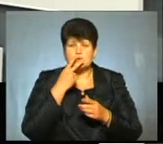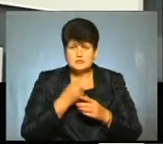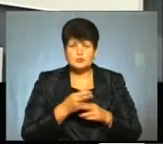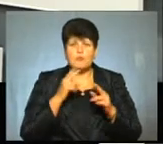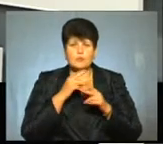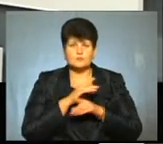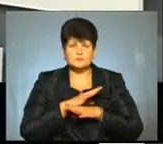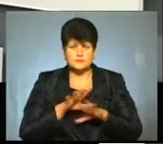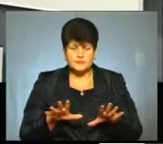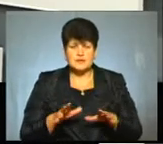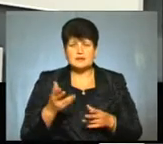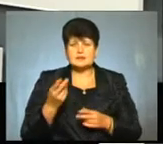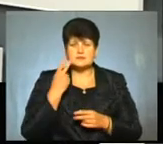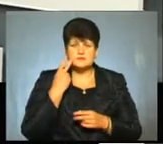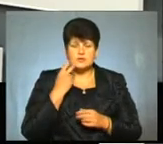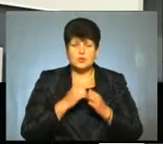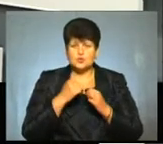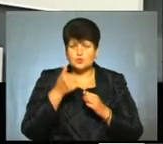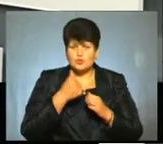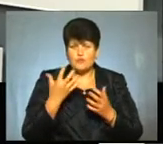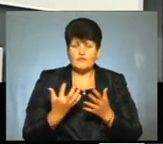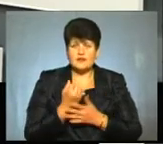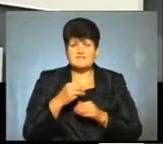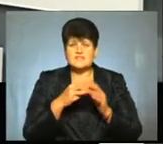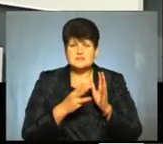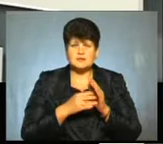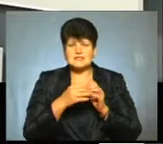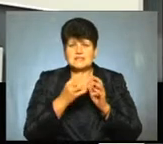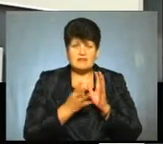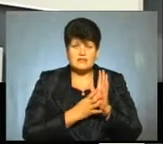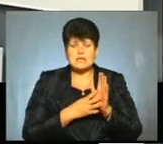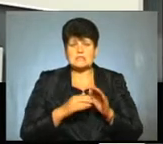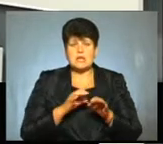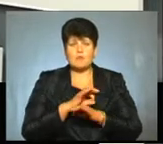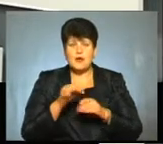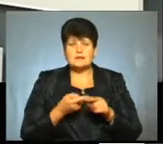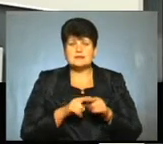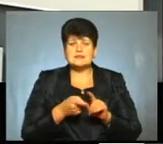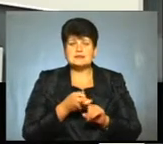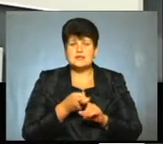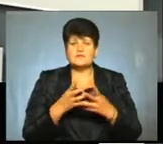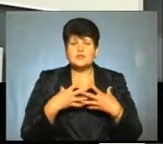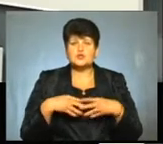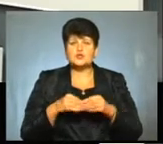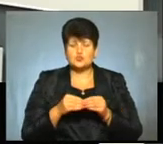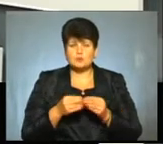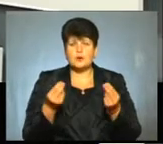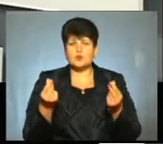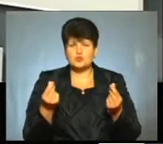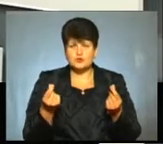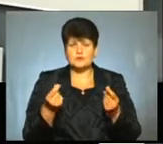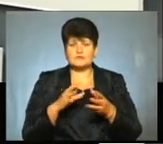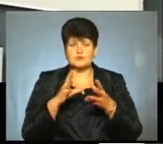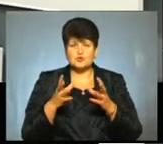цих помилок уникати. Зазвичай в нас кожного року виграє орієнтовно 18-19 проєктів. Це залежить від суми кошторисів, тобто яку